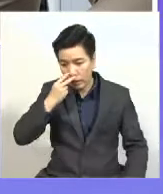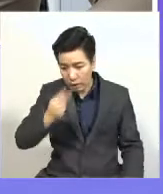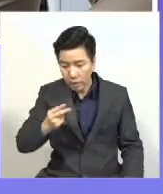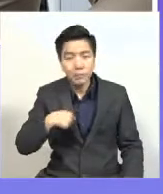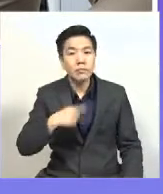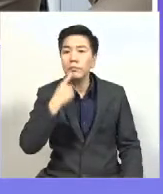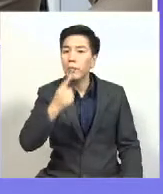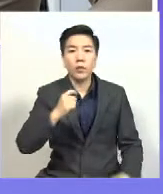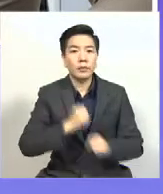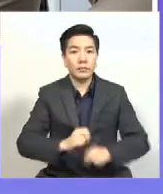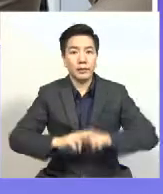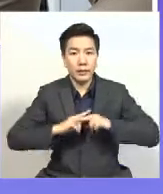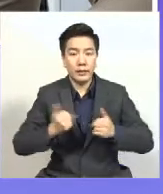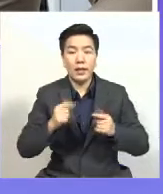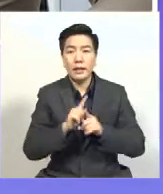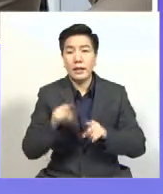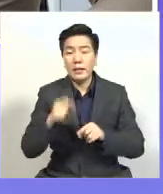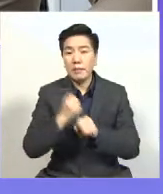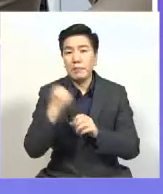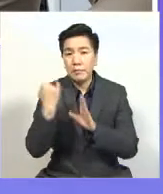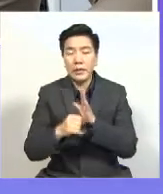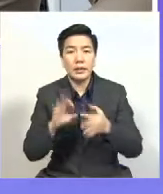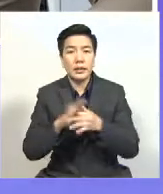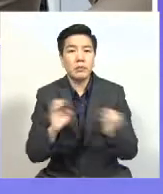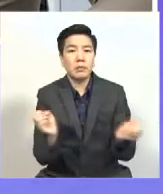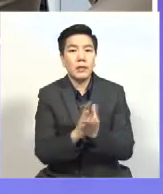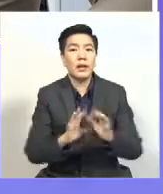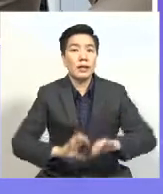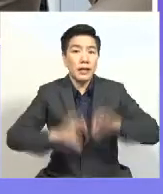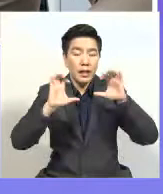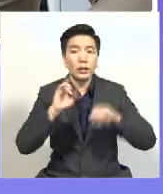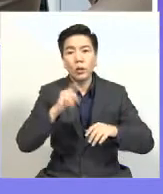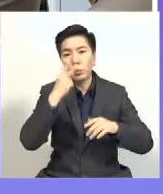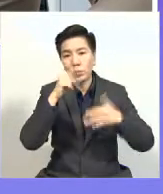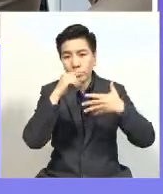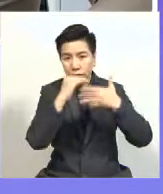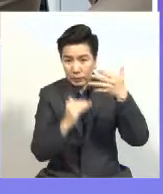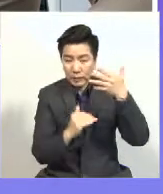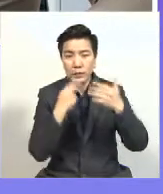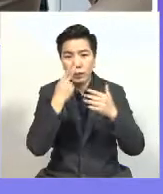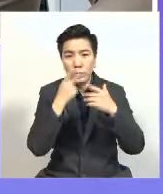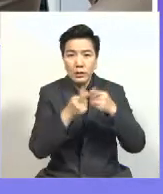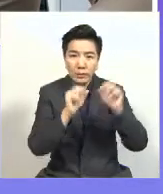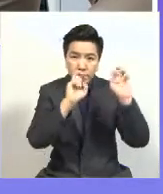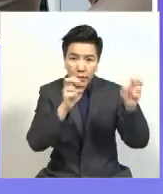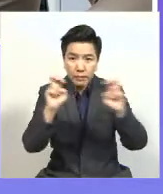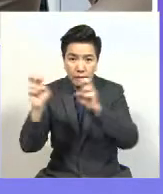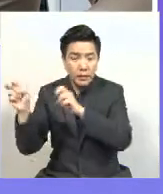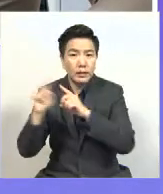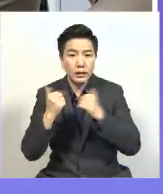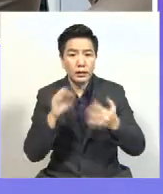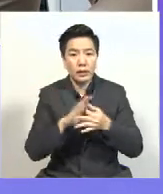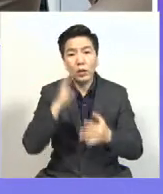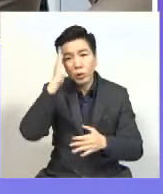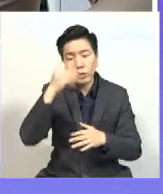กล่าวโทษเองได้นะครับเนื่องจากเป็นความผิดต่อรัฐครับก็ต้องดูเป็นกรณีครับ ค่ะแล้วอย่างถ้าต่อไปในอนาคตเร